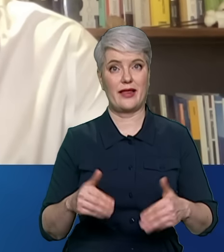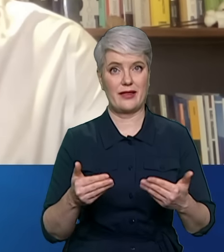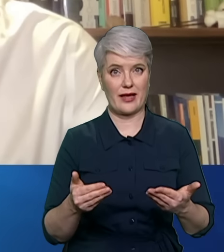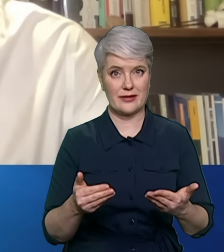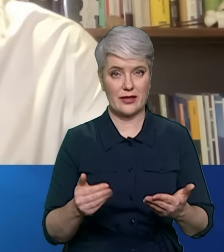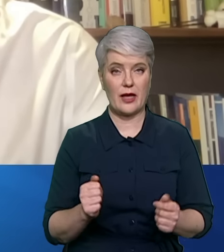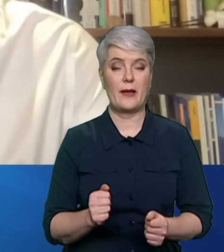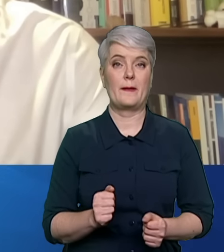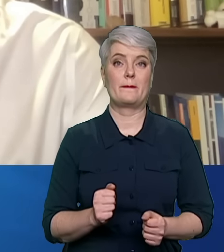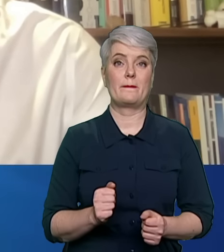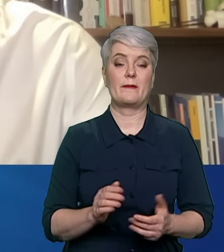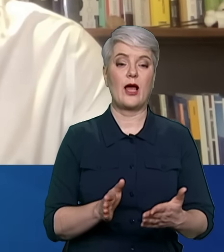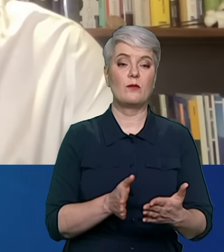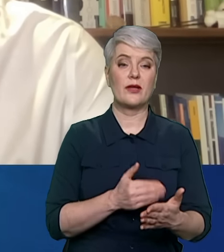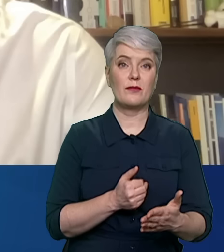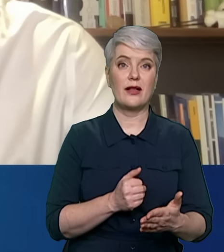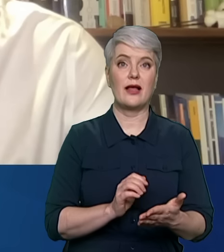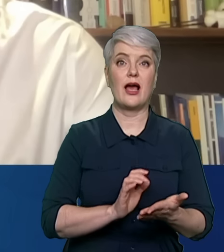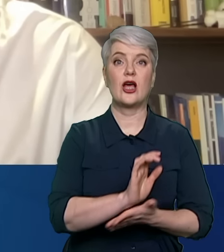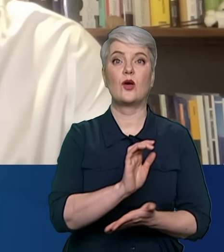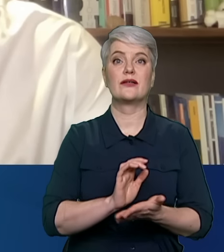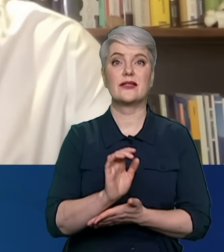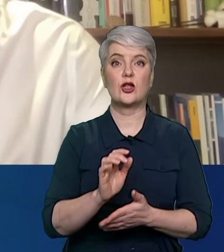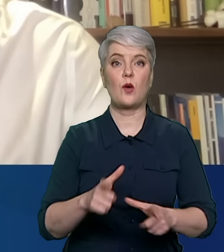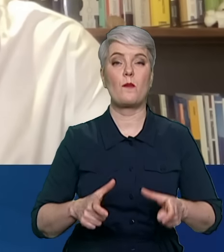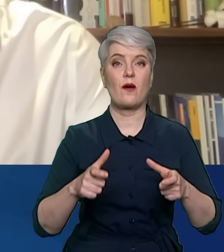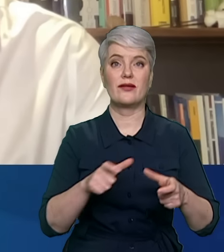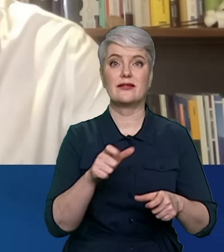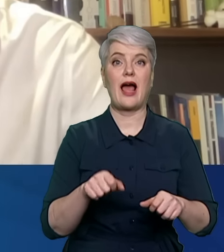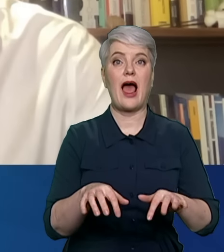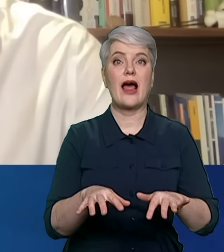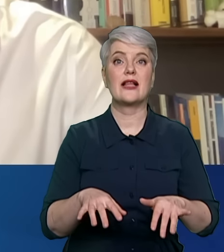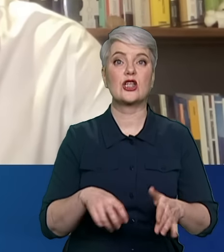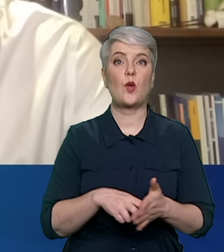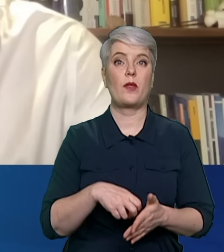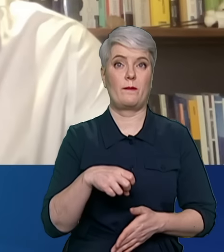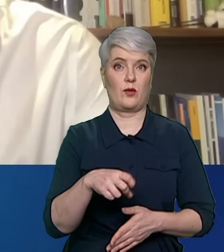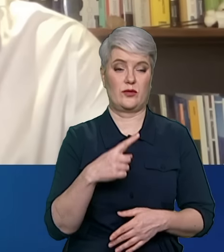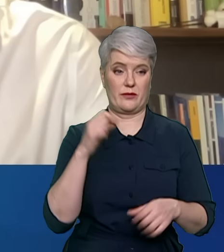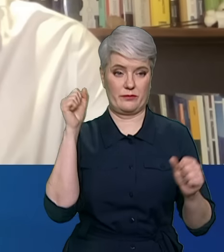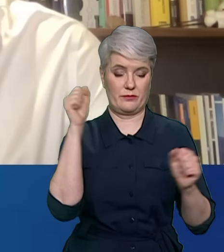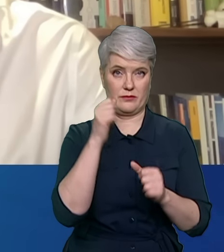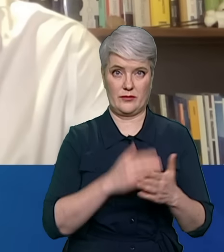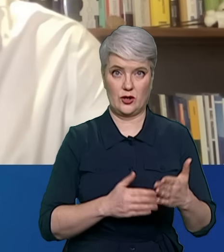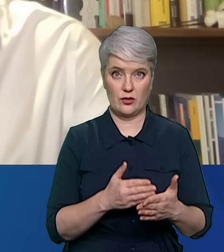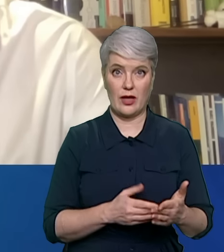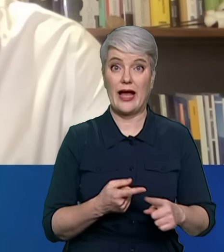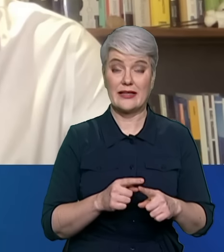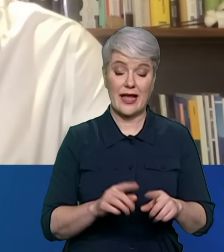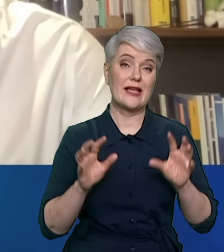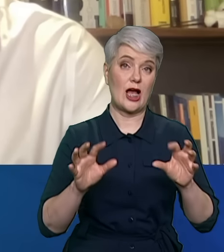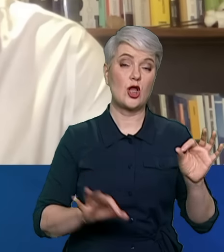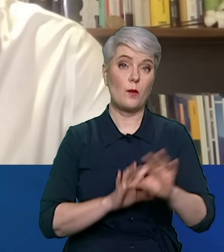таки розсилку повісток за електронною поштою, це взагалі якийсь нонсенс, часто кажучи. Ну, тобто це той законопроект, з яким вже